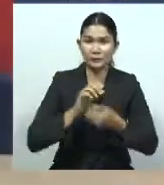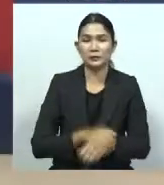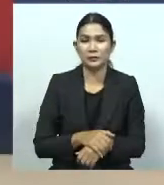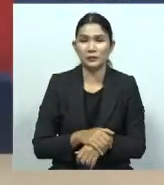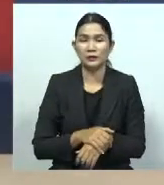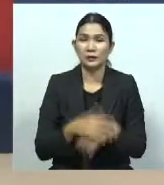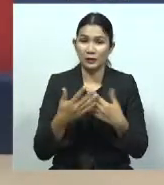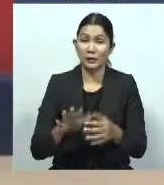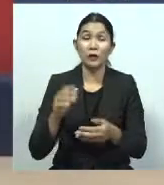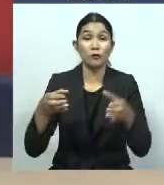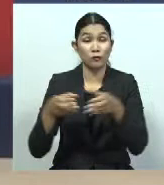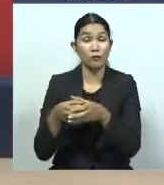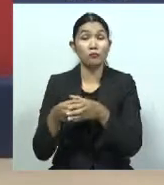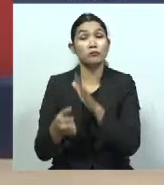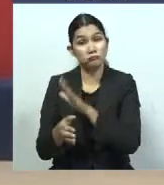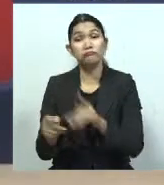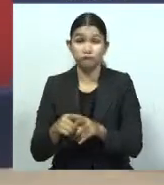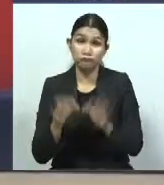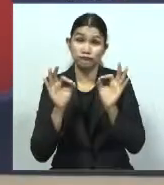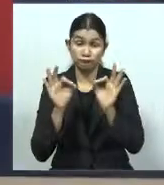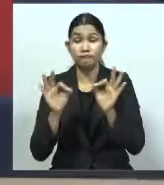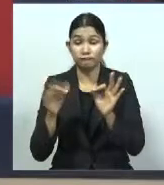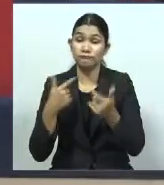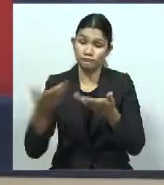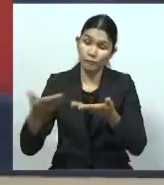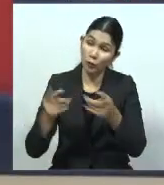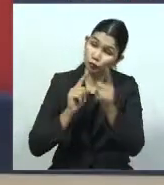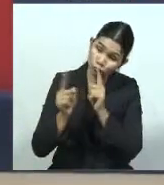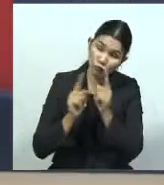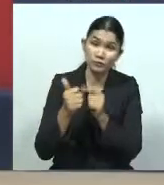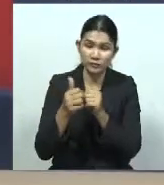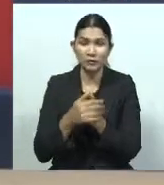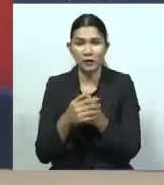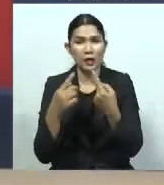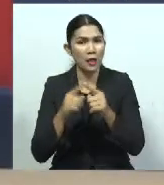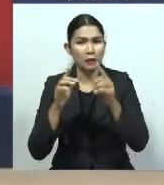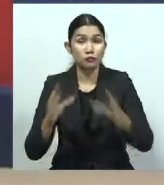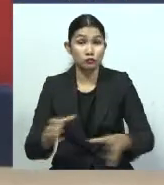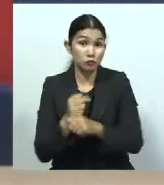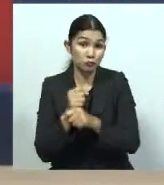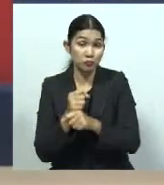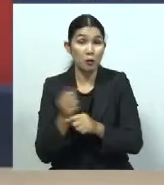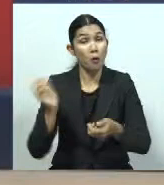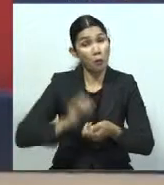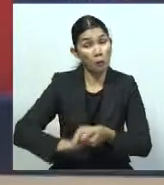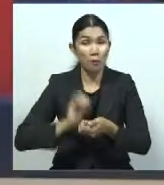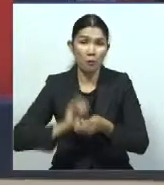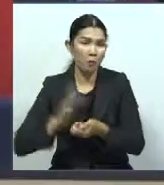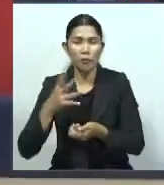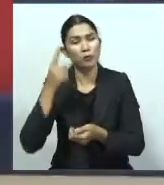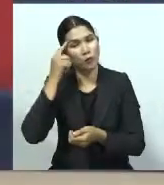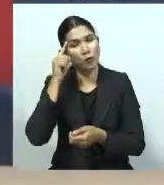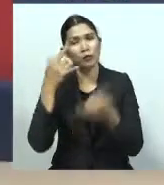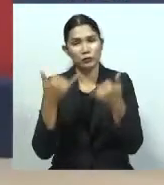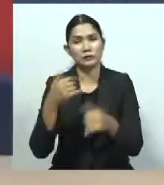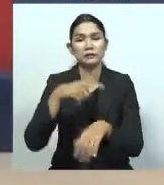ซึ่งทางพักชาติไทยพัฒนาก็ยินดีที่จะพูดคุยด้วยส่วนผลการหารือจะออกมาเป็นอย่างไรต้องรอฟังในการแถลงข่าววัน